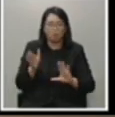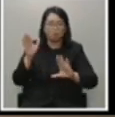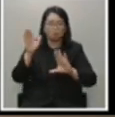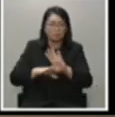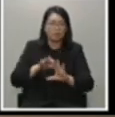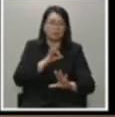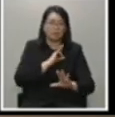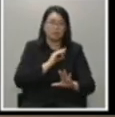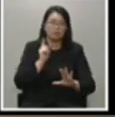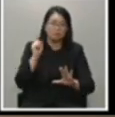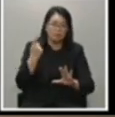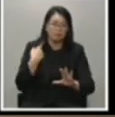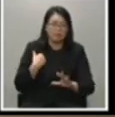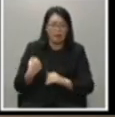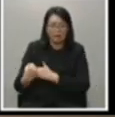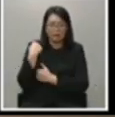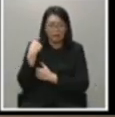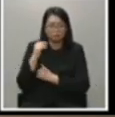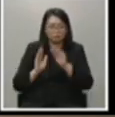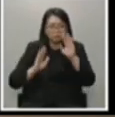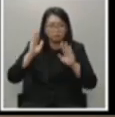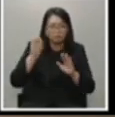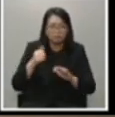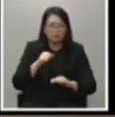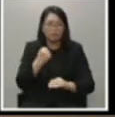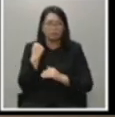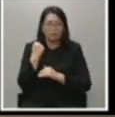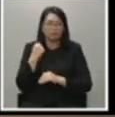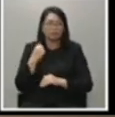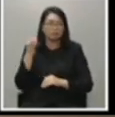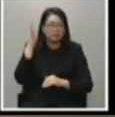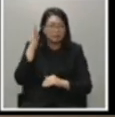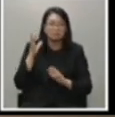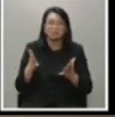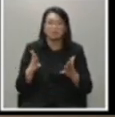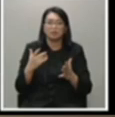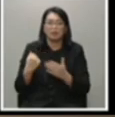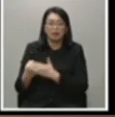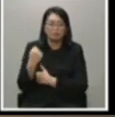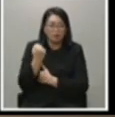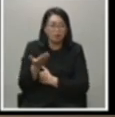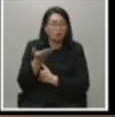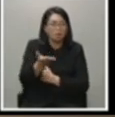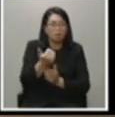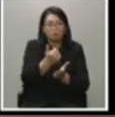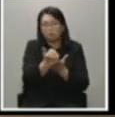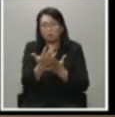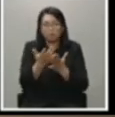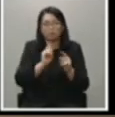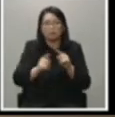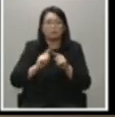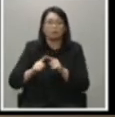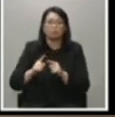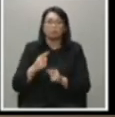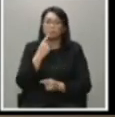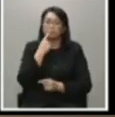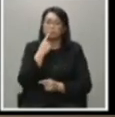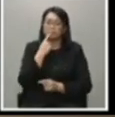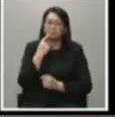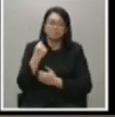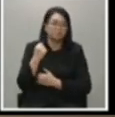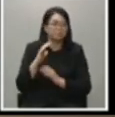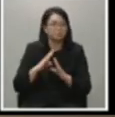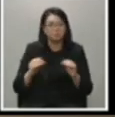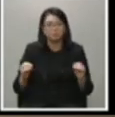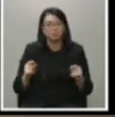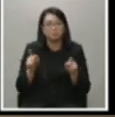ไม่มีอำนาจต่อรองใดๆเลยพลเอกประยุทธ์ทราบไหมคะว่า การเข้าร่วม CPTPP เป็นการ